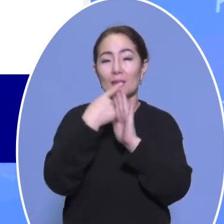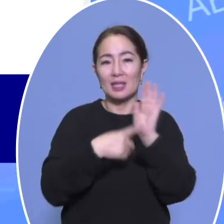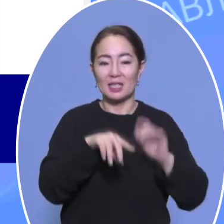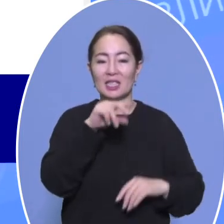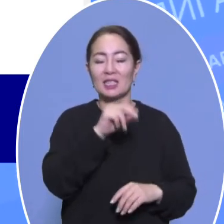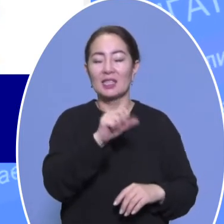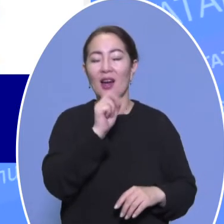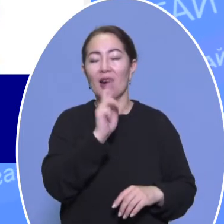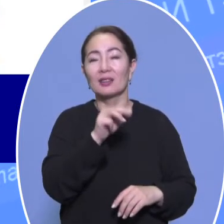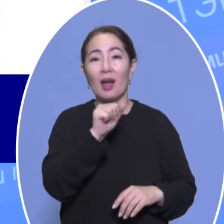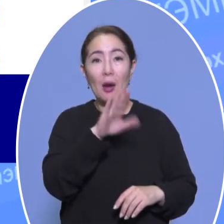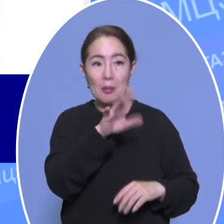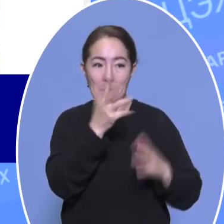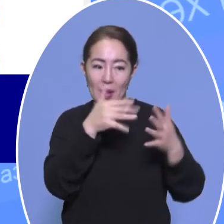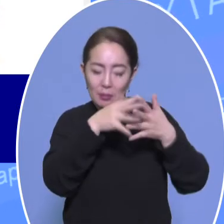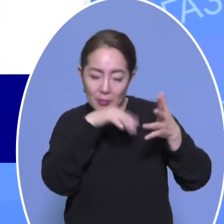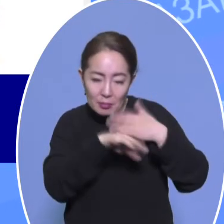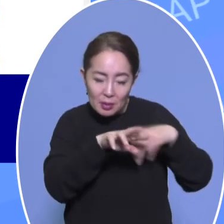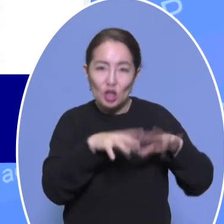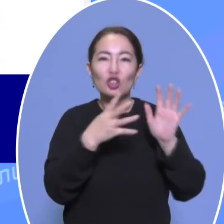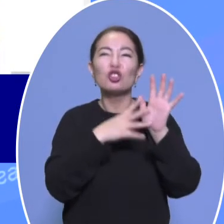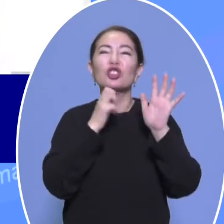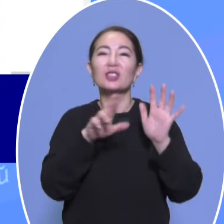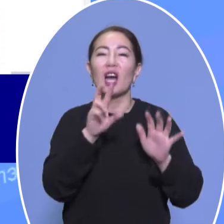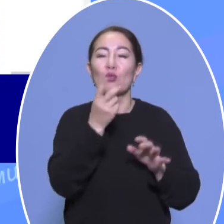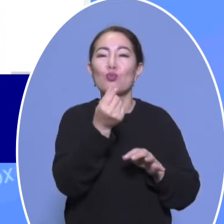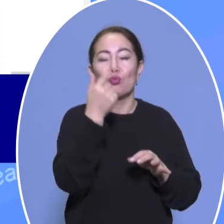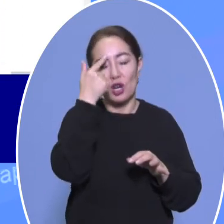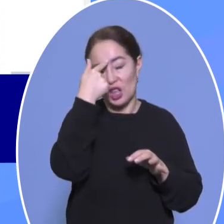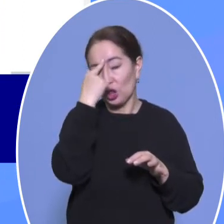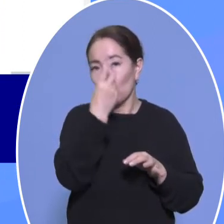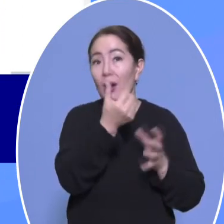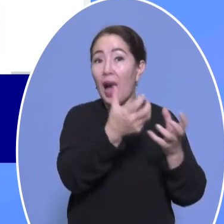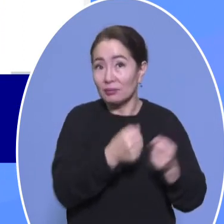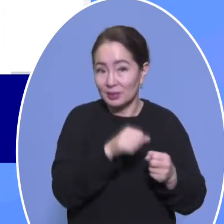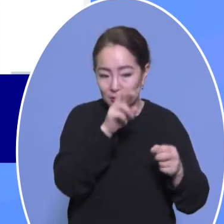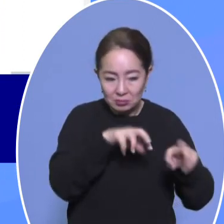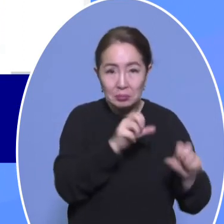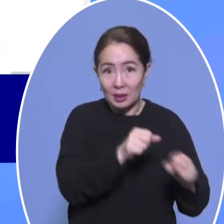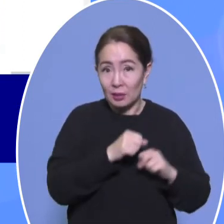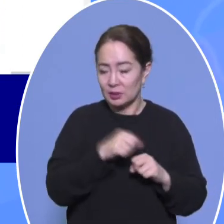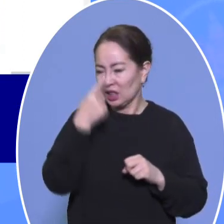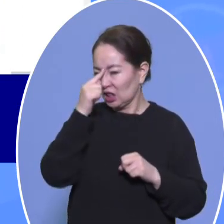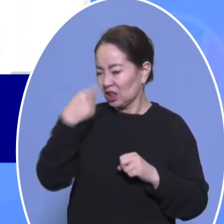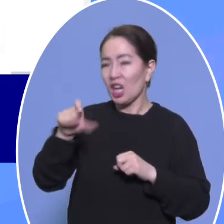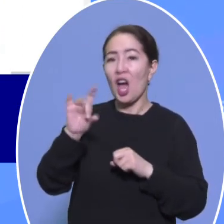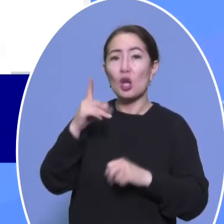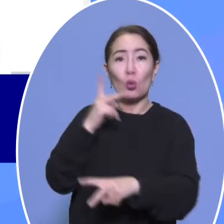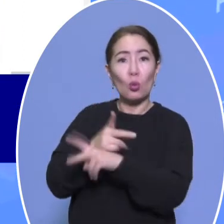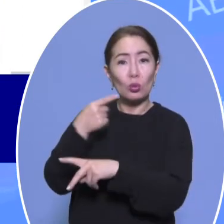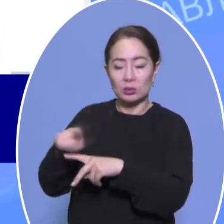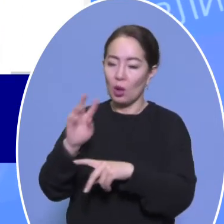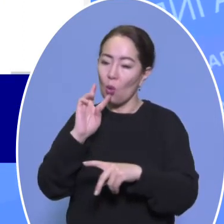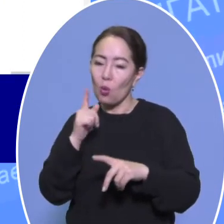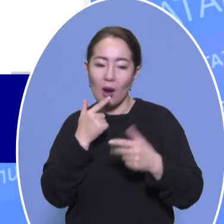Жактапийн байранд нэгжлэг хийж 9 сая рупий бидгээр хураан авсан тухай албаныхан мэдгдсэн байна. Тусаг айлтгийн нь энэтхийн эрүүгийн хууд заасан